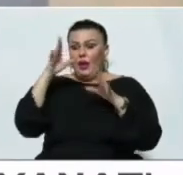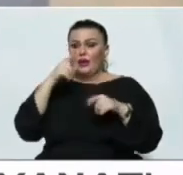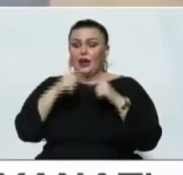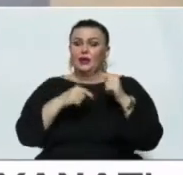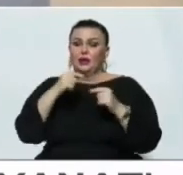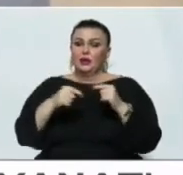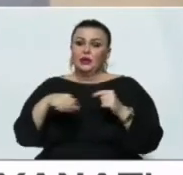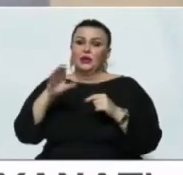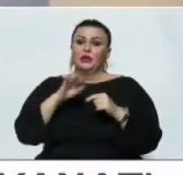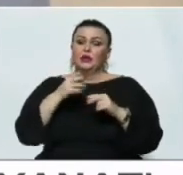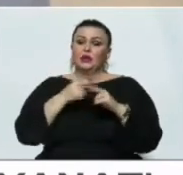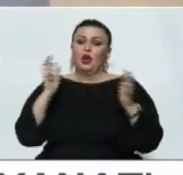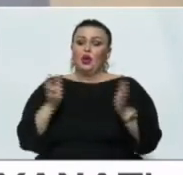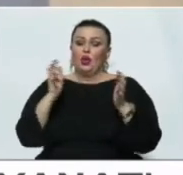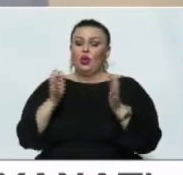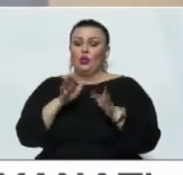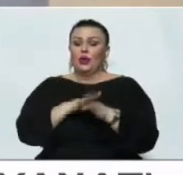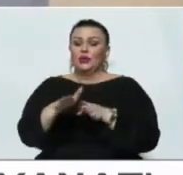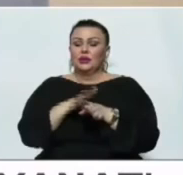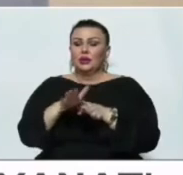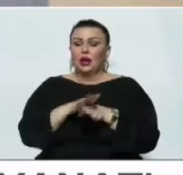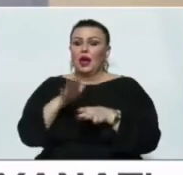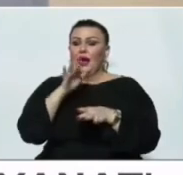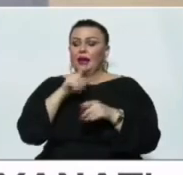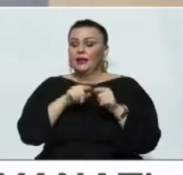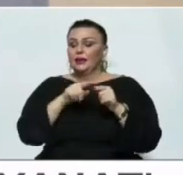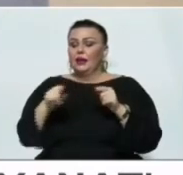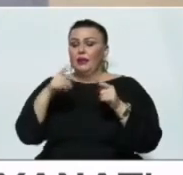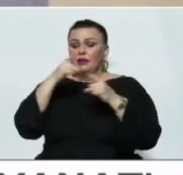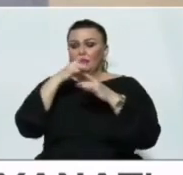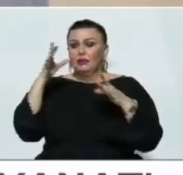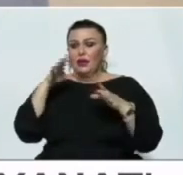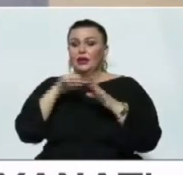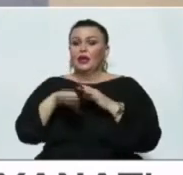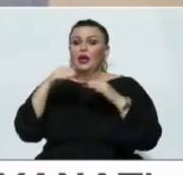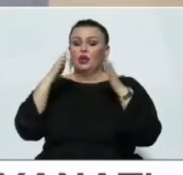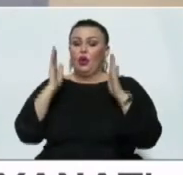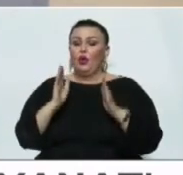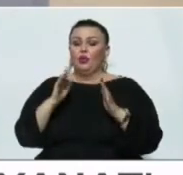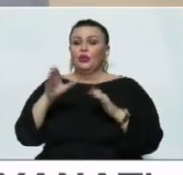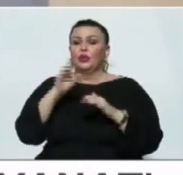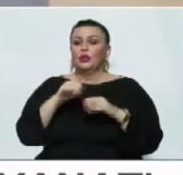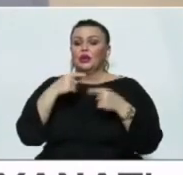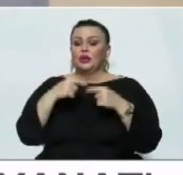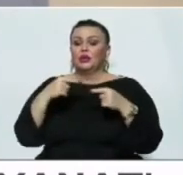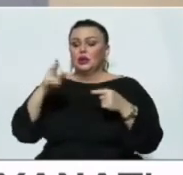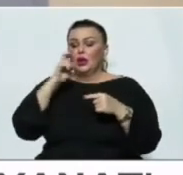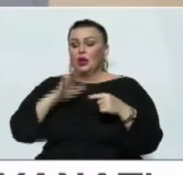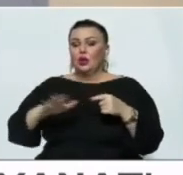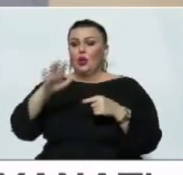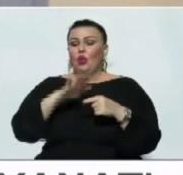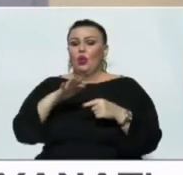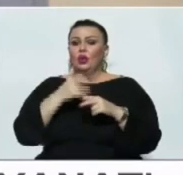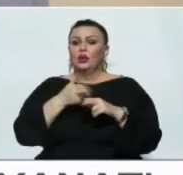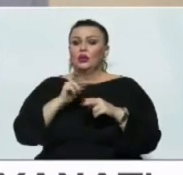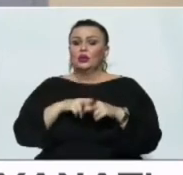irsin qorunmasını təmin edir və eyni zamanda mədəni irs obyektlərinin digər ölkələrə